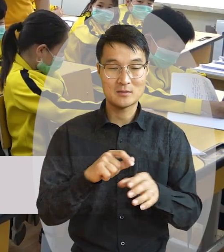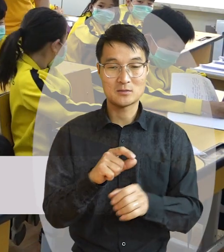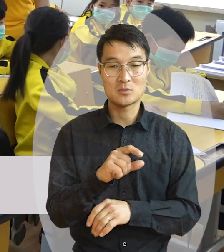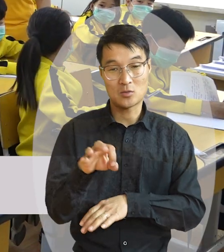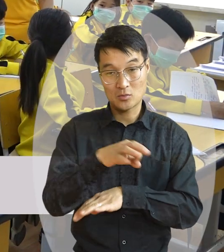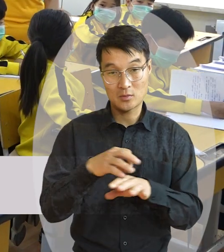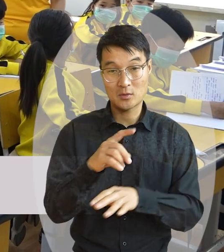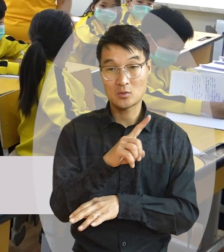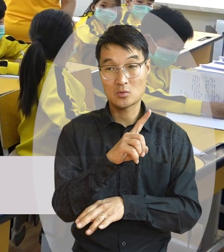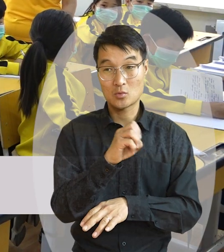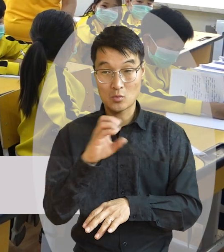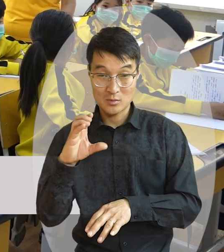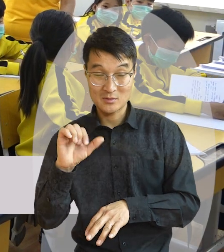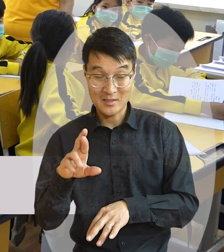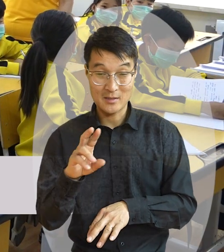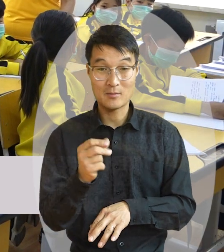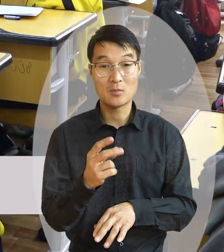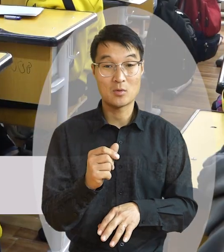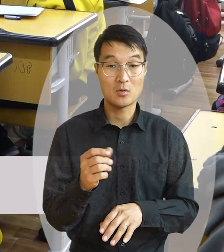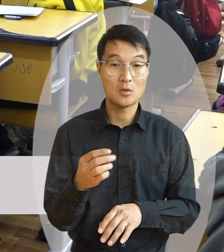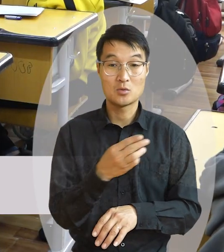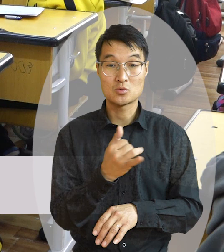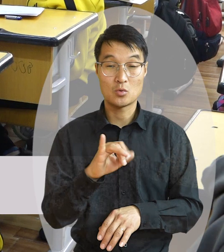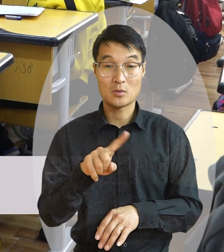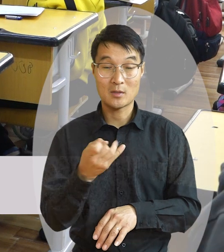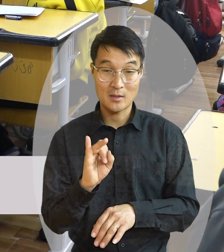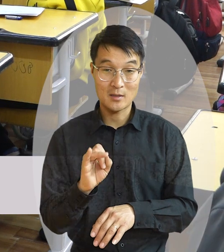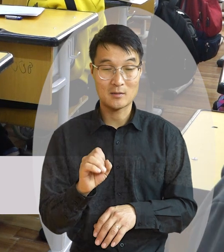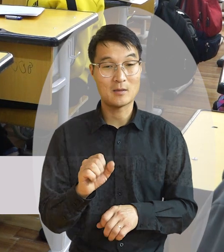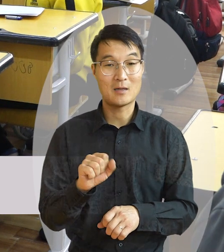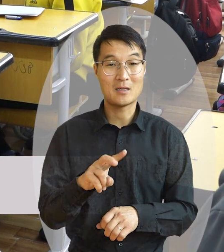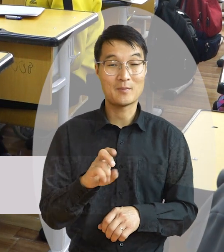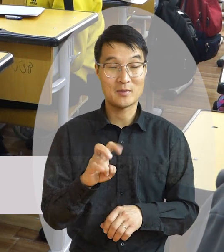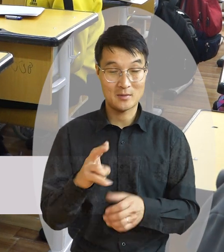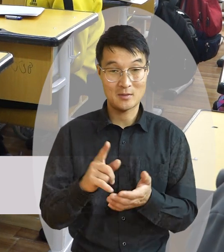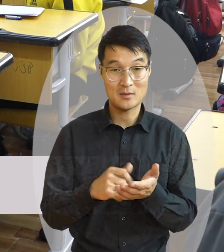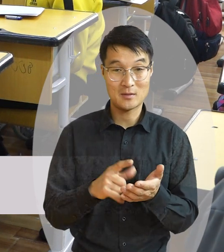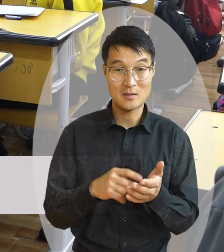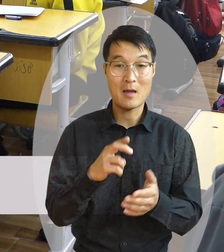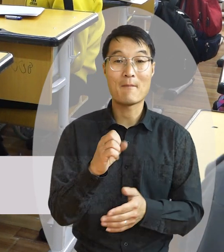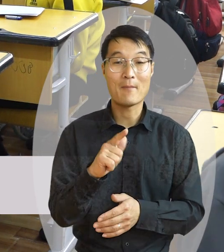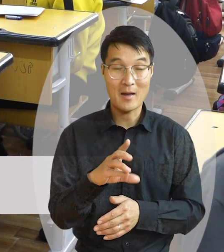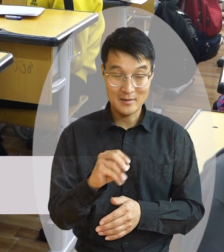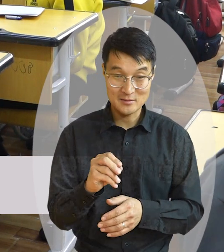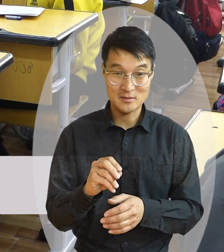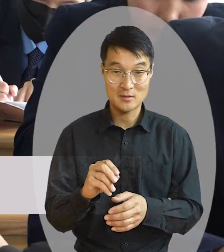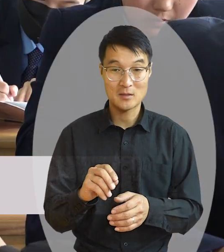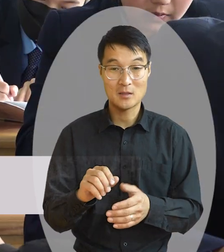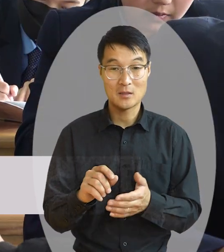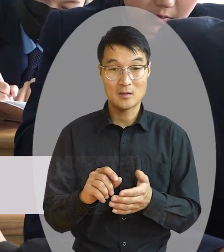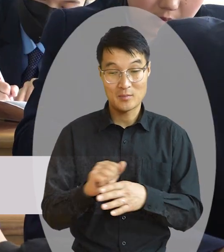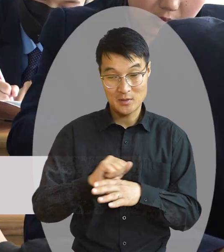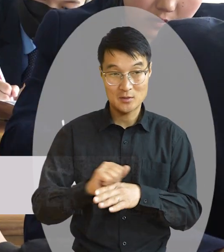11 сургуулийн 1329 сурагч, анги хамт олонны төрөлд 7 сургуулийн 57 анги оролцсноос 2 дугаар шатны